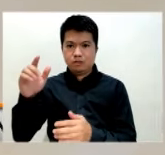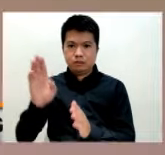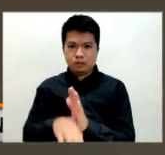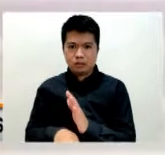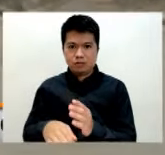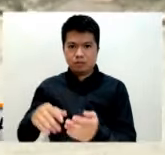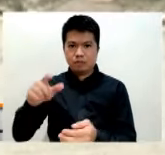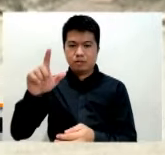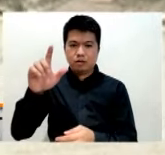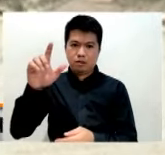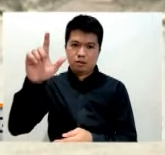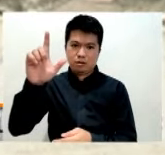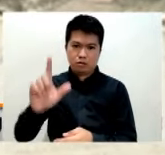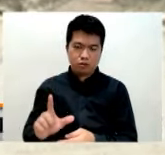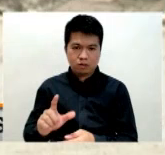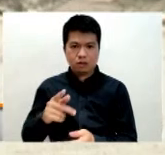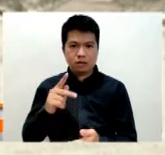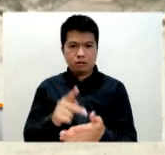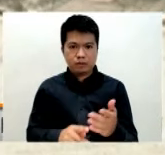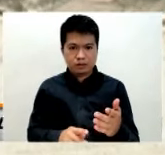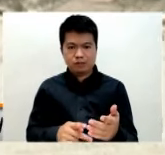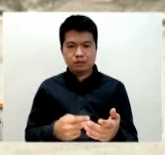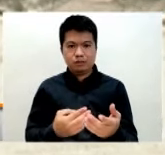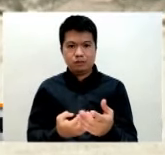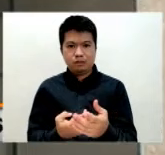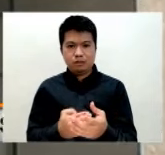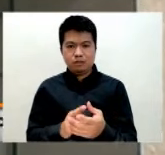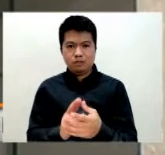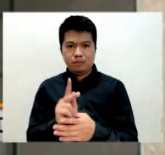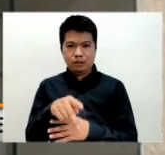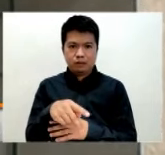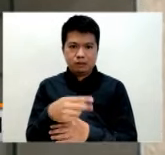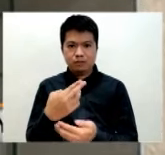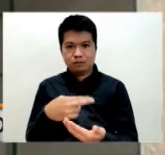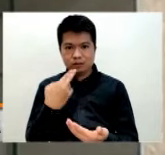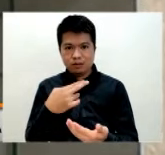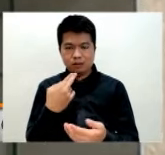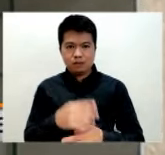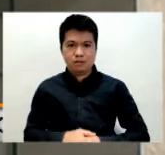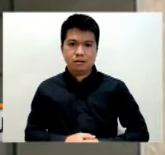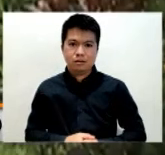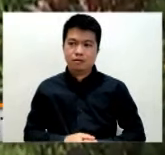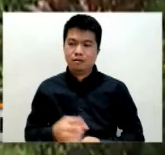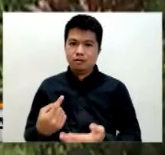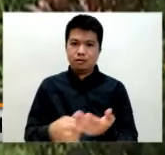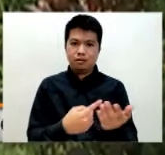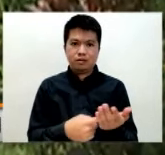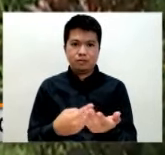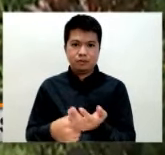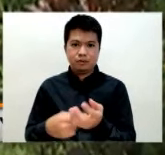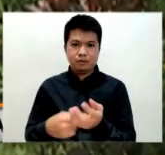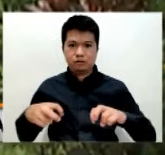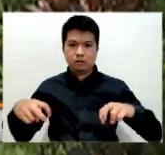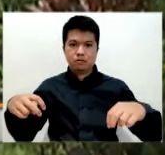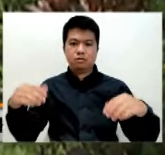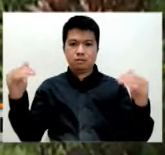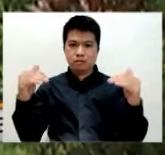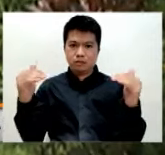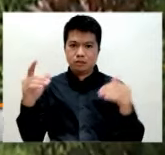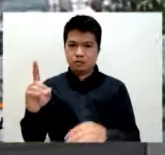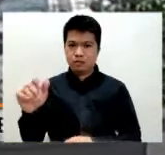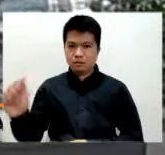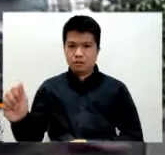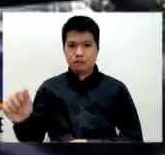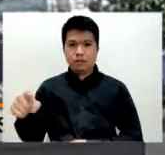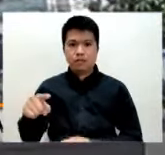palay. Ayon sa DA, ito ang tatalakayin sa susunod na cabinet meeting. Pero bukod sa planong pag-import ng